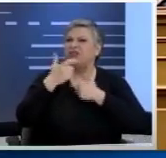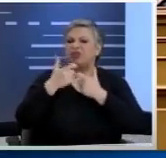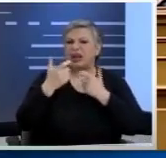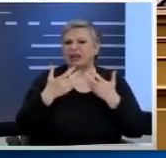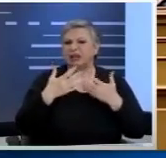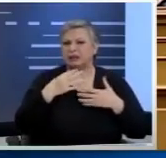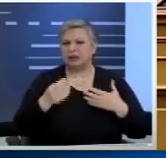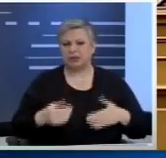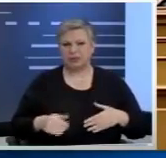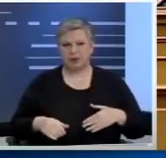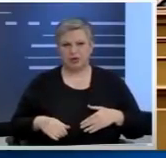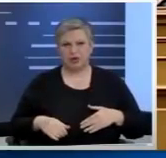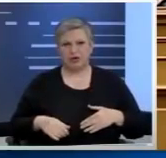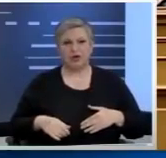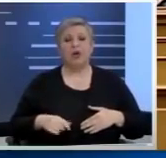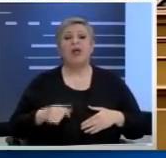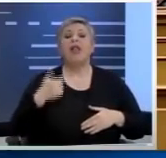λέω ευθύδατα.